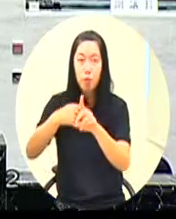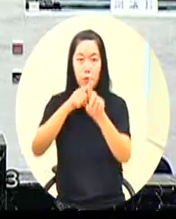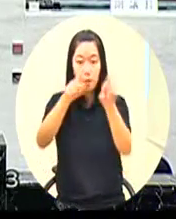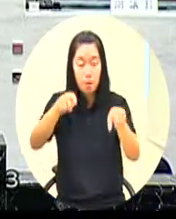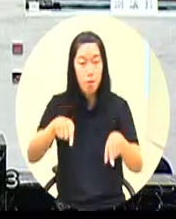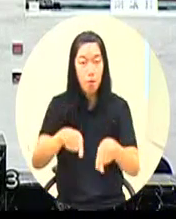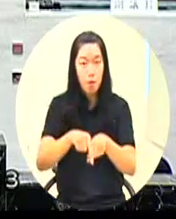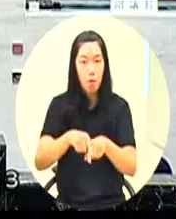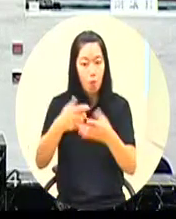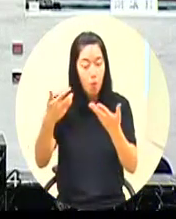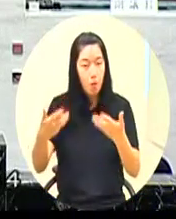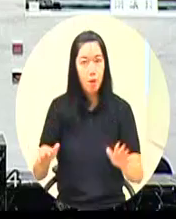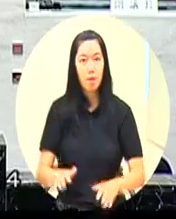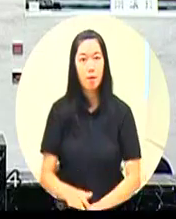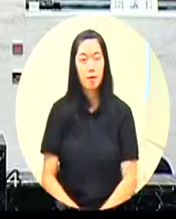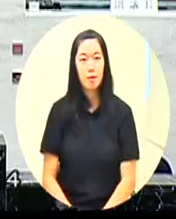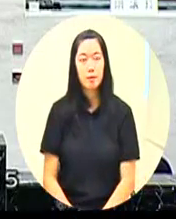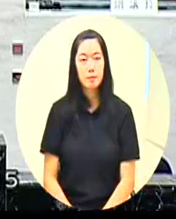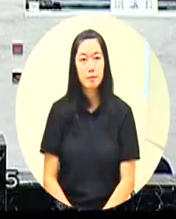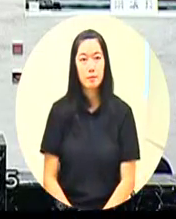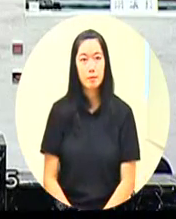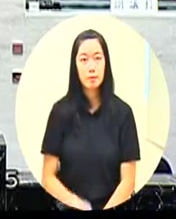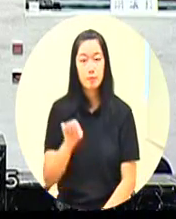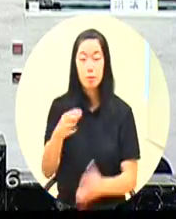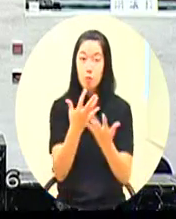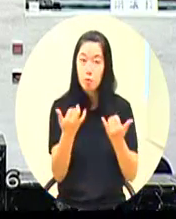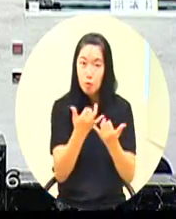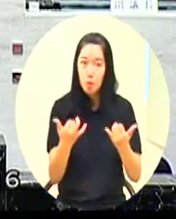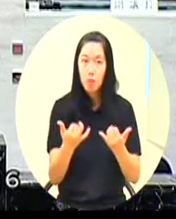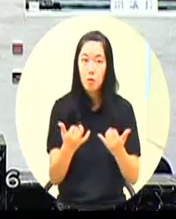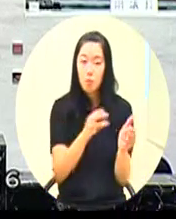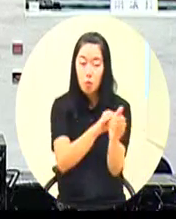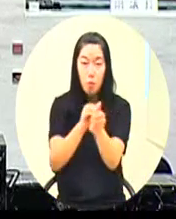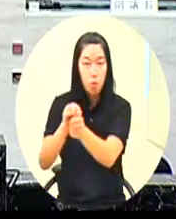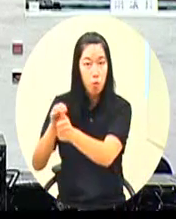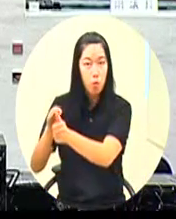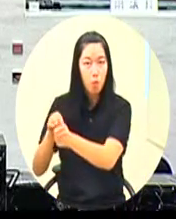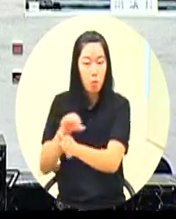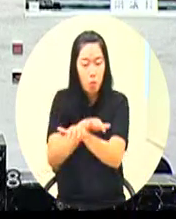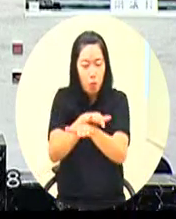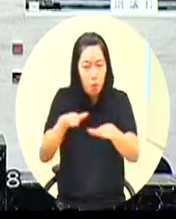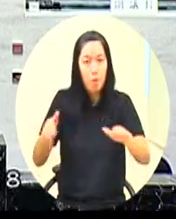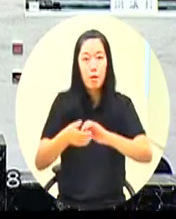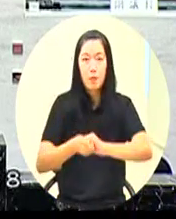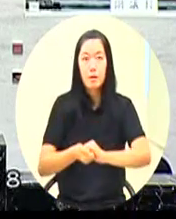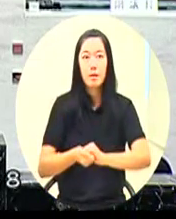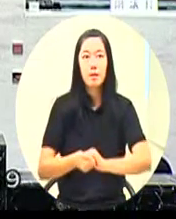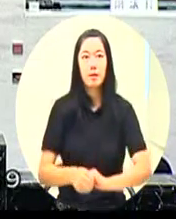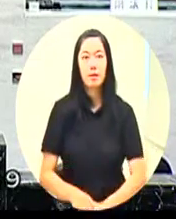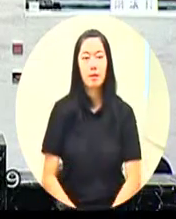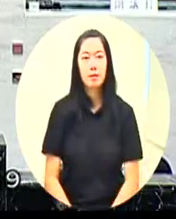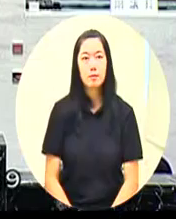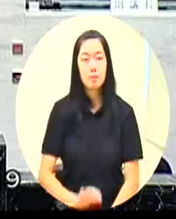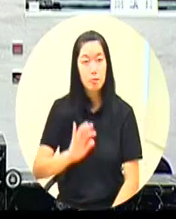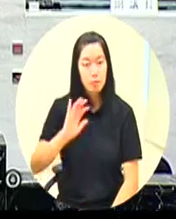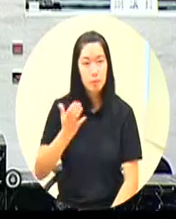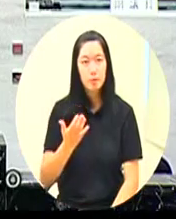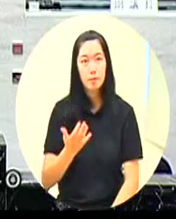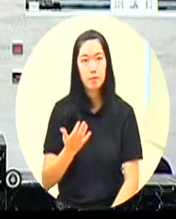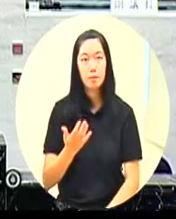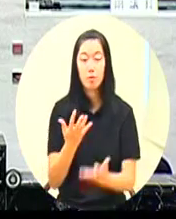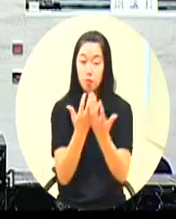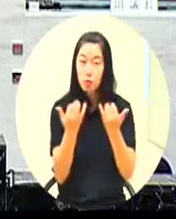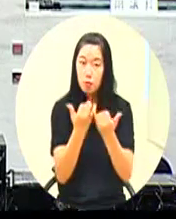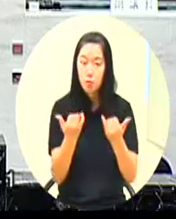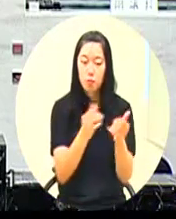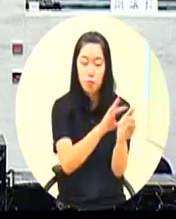但是就是要在那个学生的学习稳定，他们都有做了，这点 我有去监督了，只是这个学生的